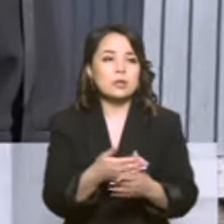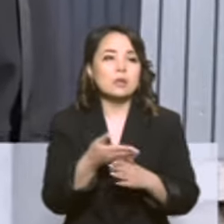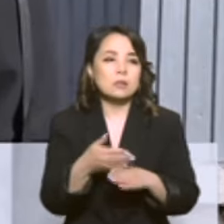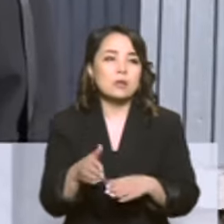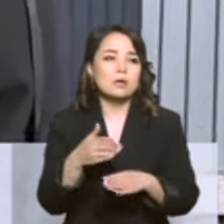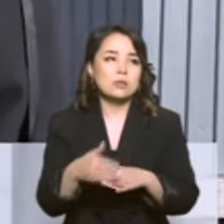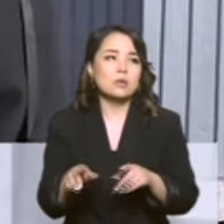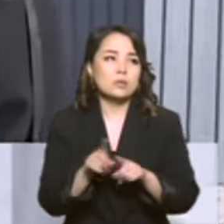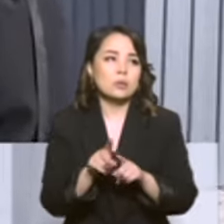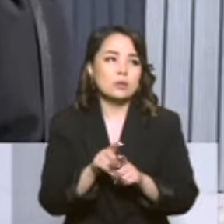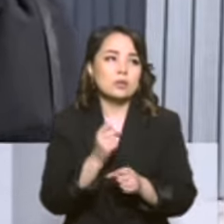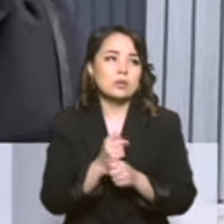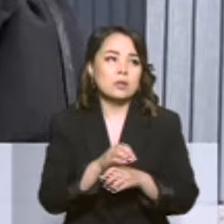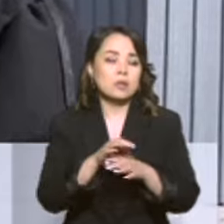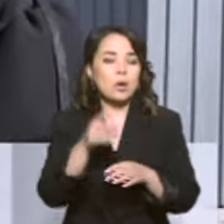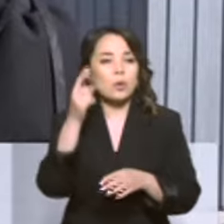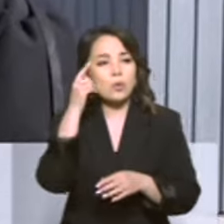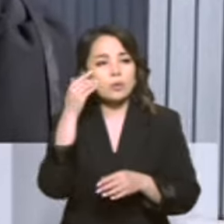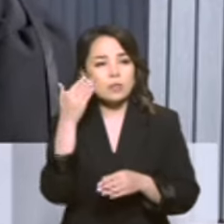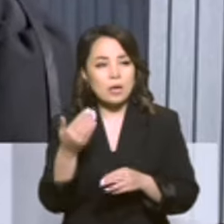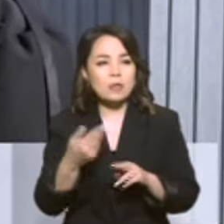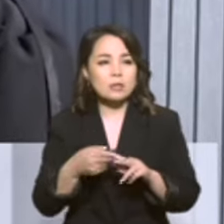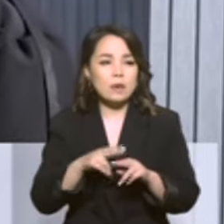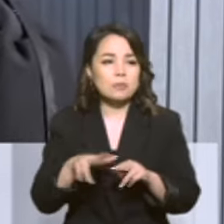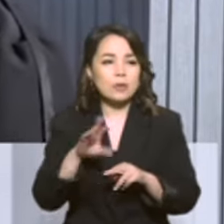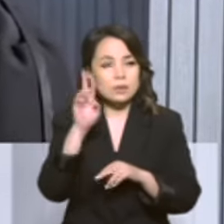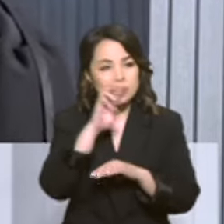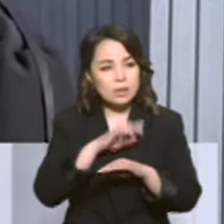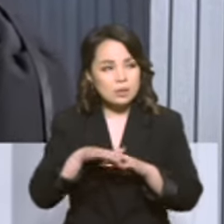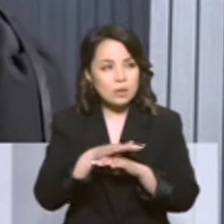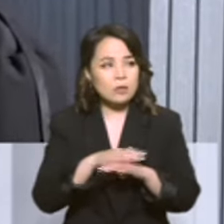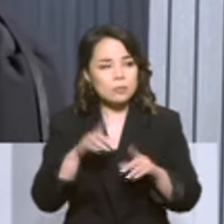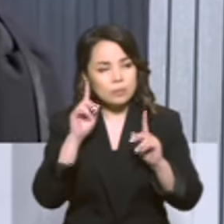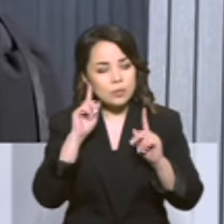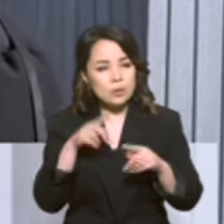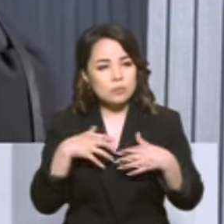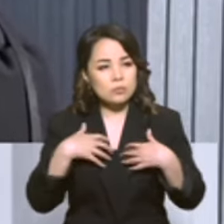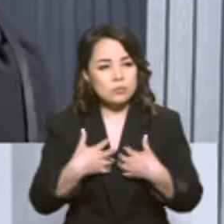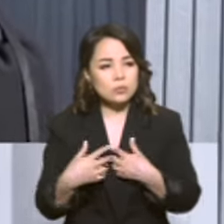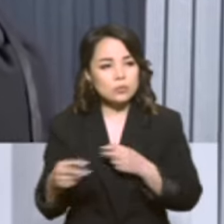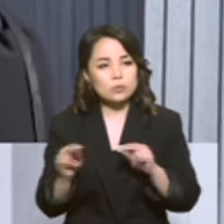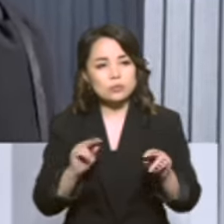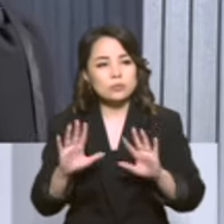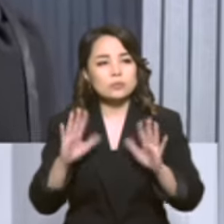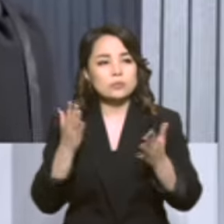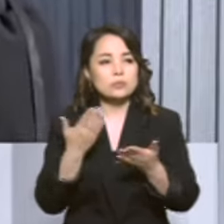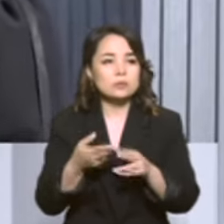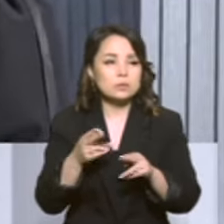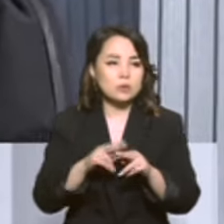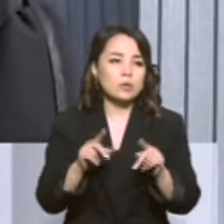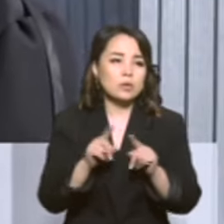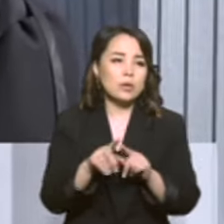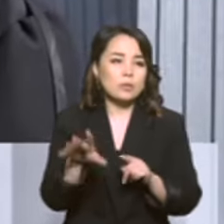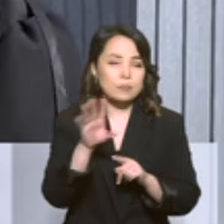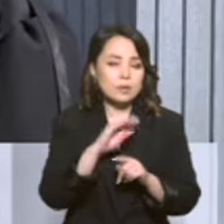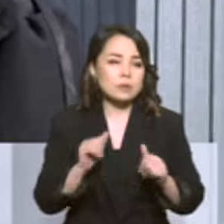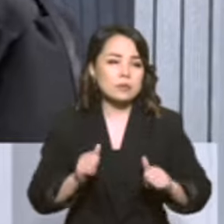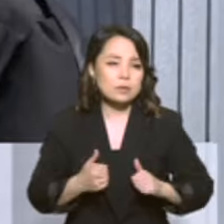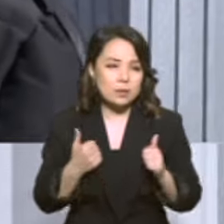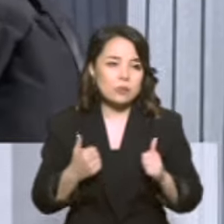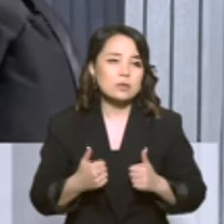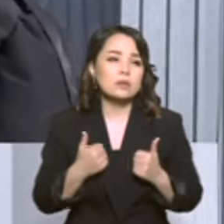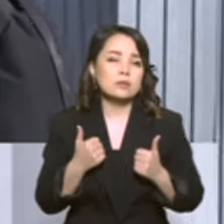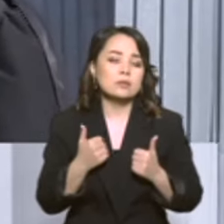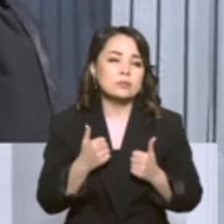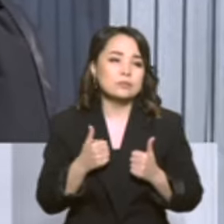шығатын деп ойлаймыз. Енді бәрімізге мына еліміздің басына түскен қайғы қасірет қой. Енді білмеймін, енді оны бәріміз енді шынына келгенде